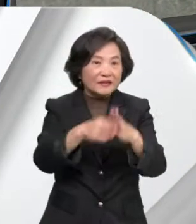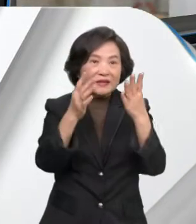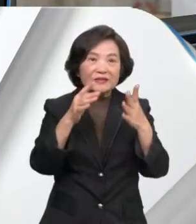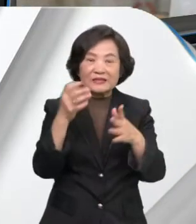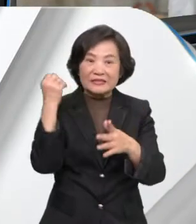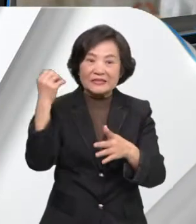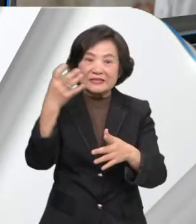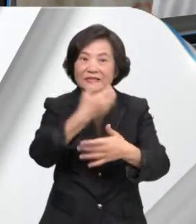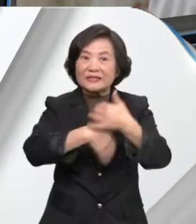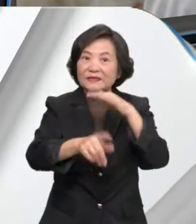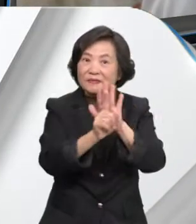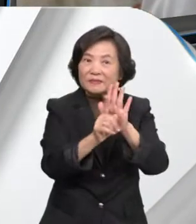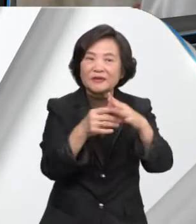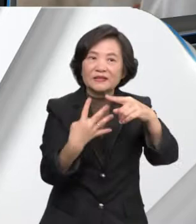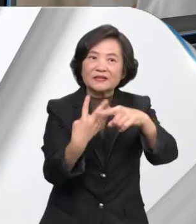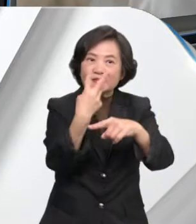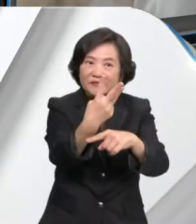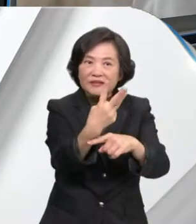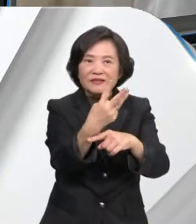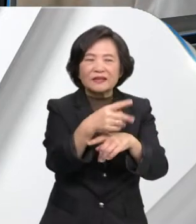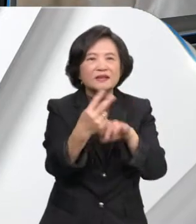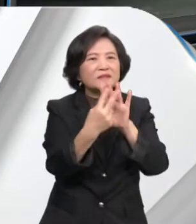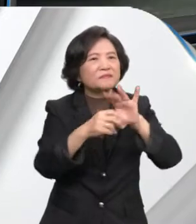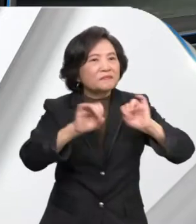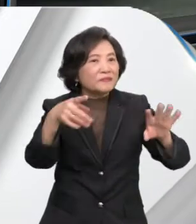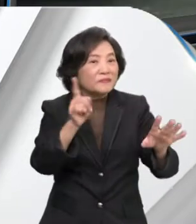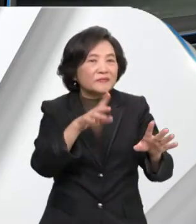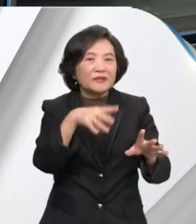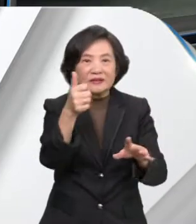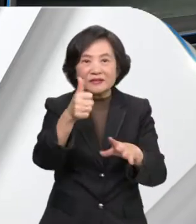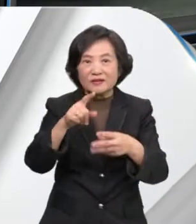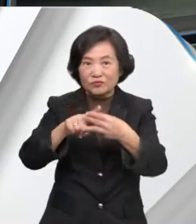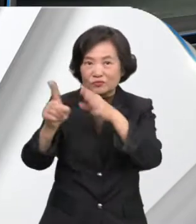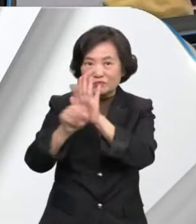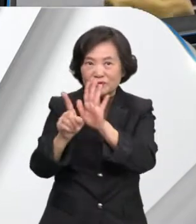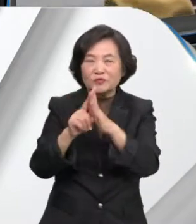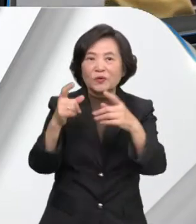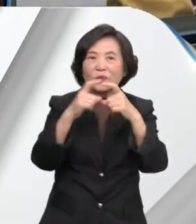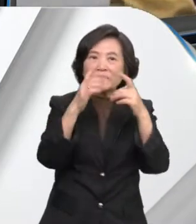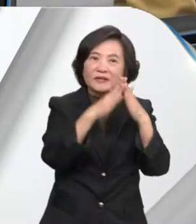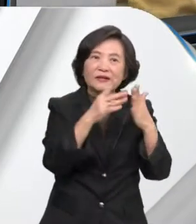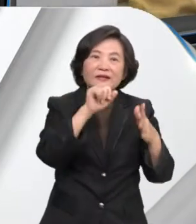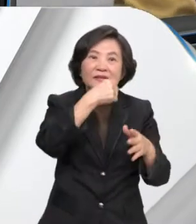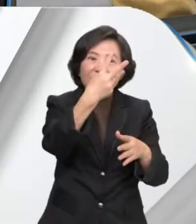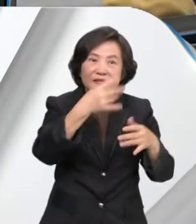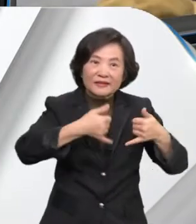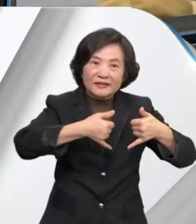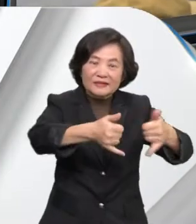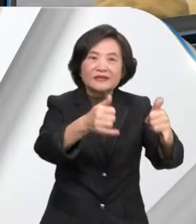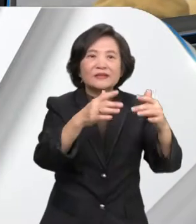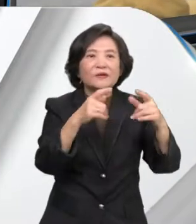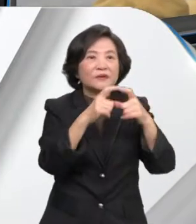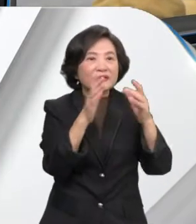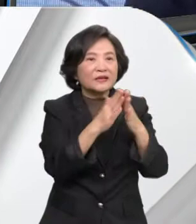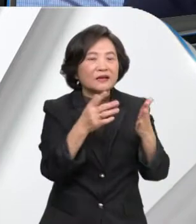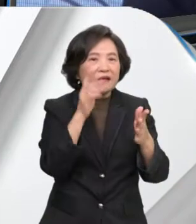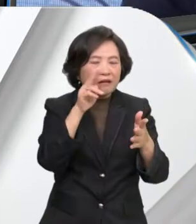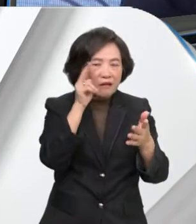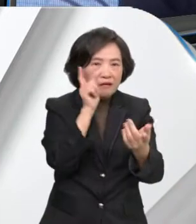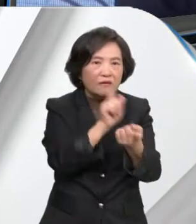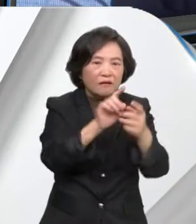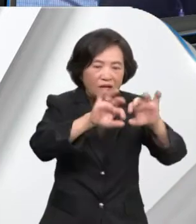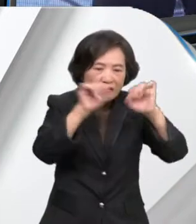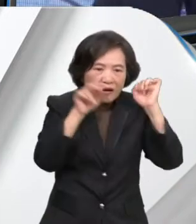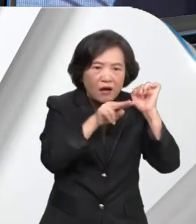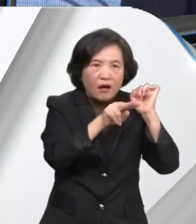始放松的天气十分之深。客厅是讲男主角转到位在台山县的家乡，要办重